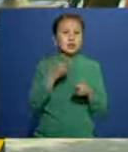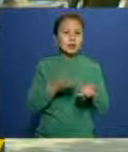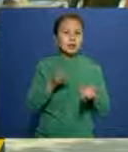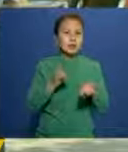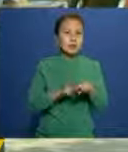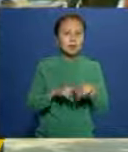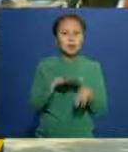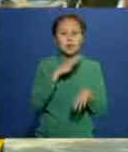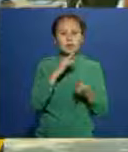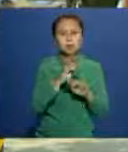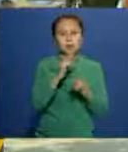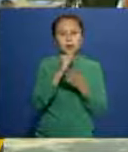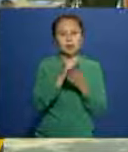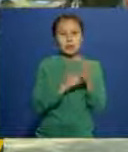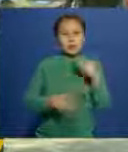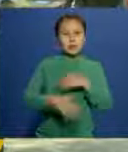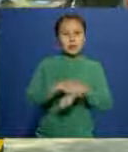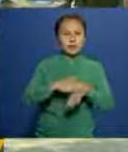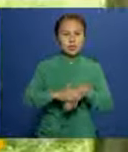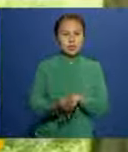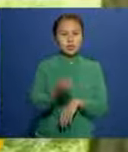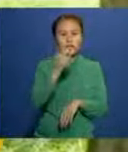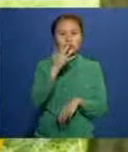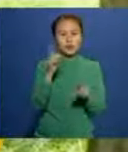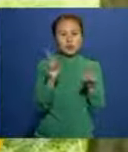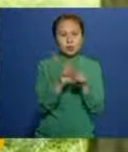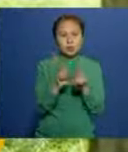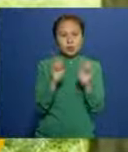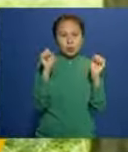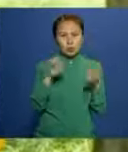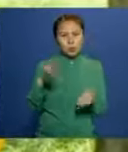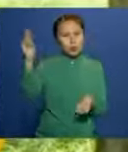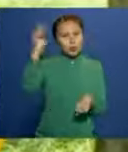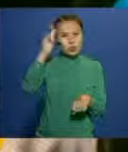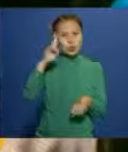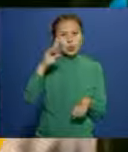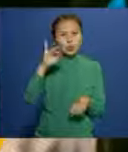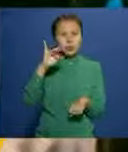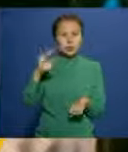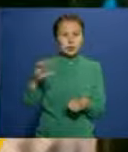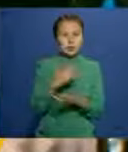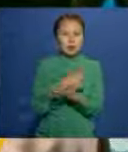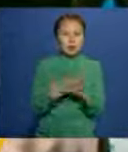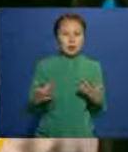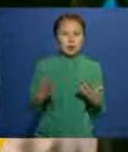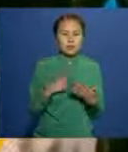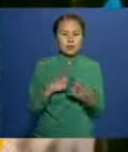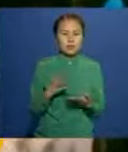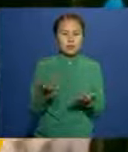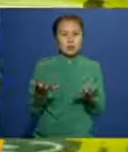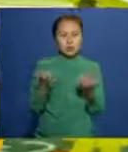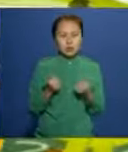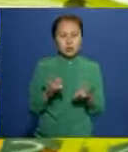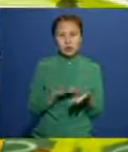алаңы талапкерлерге білім беру бағдарламалары елімізде ғана емес, шетелдерде тілді оқытатын. Әрі кәсіби курстар туралы жан-жақты мағлұмат